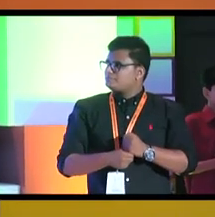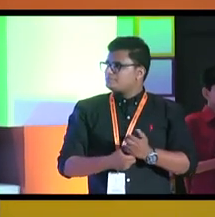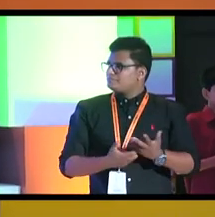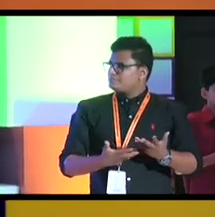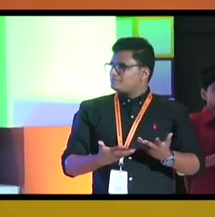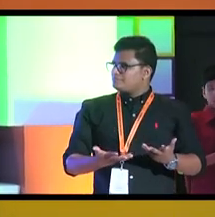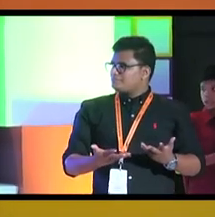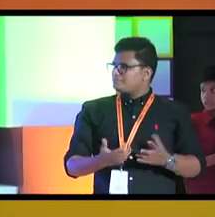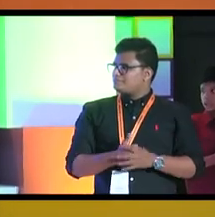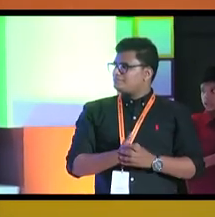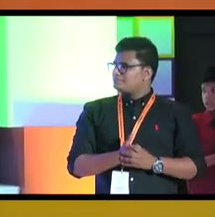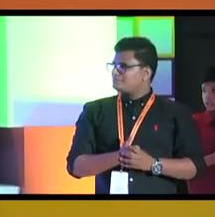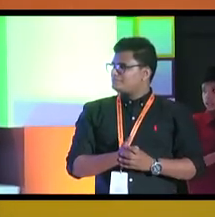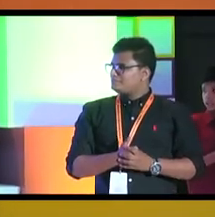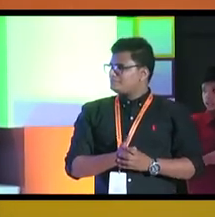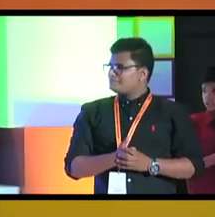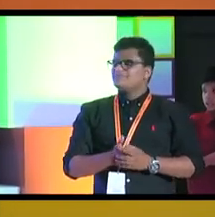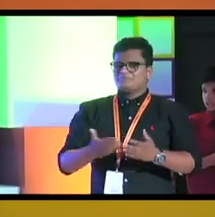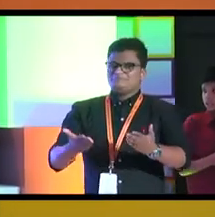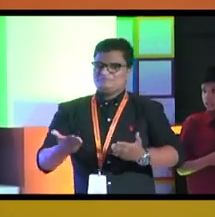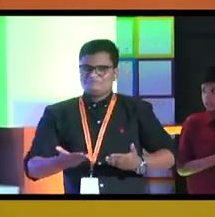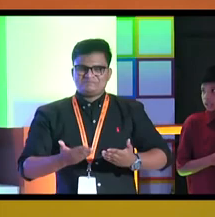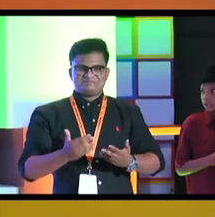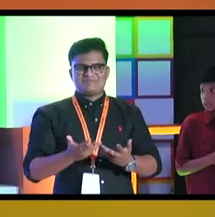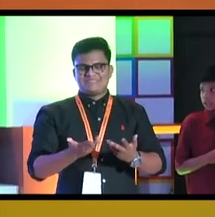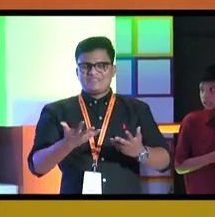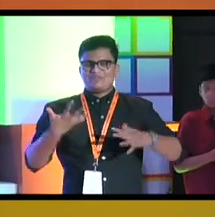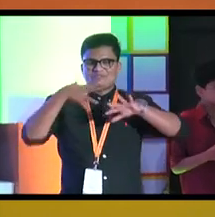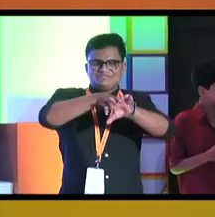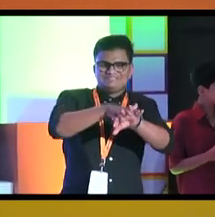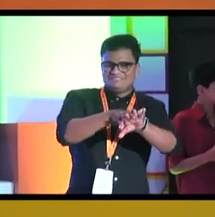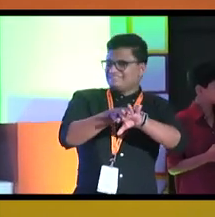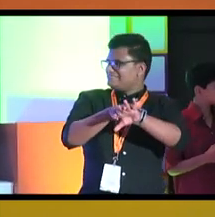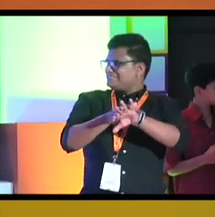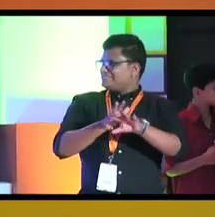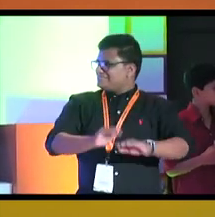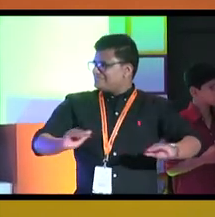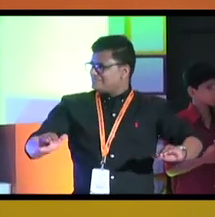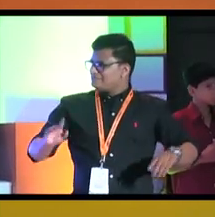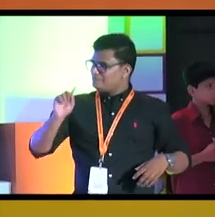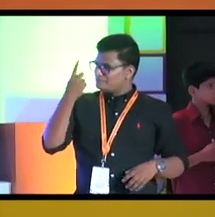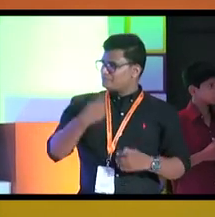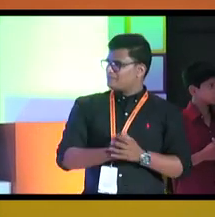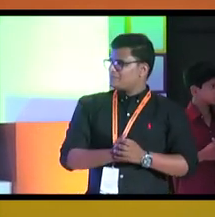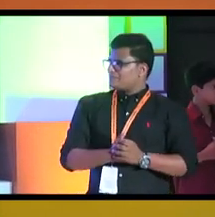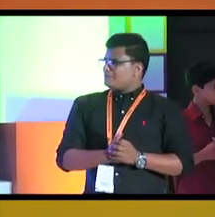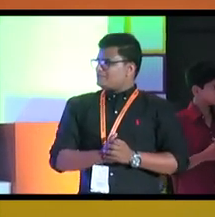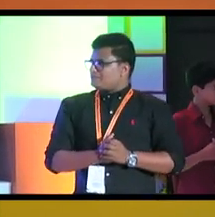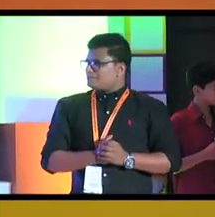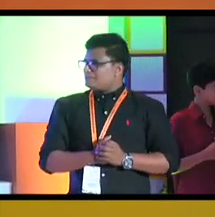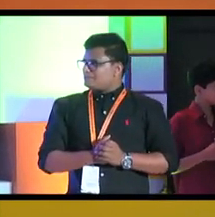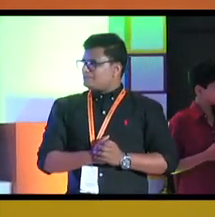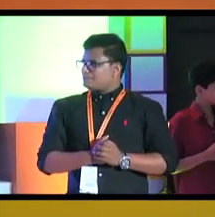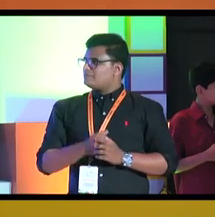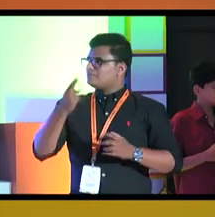मेहरबान कदरदान, आपके सामने प्रस्तुत है इंक्लूसिव के जादू. पहला जादू, जो वैसे तो हमारा जादू